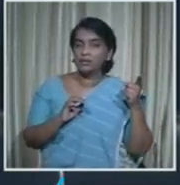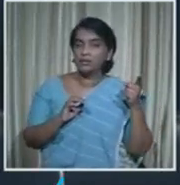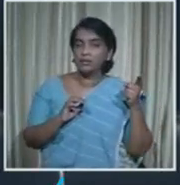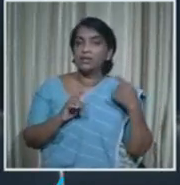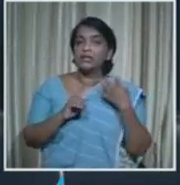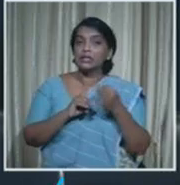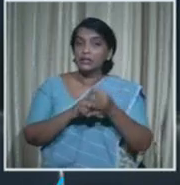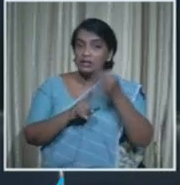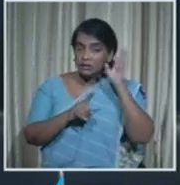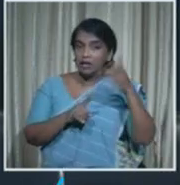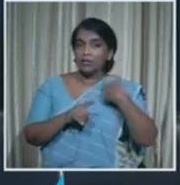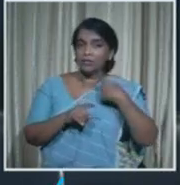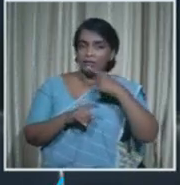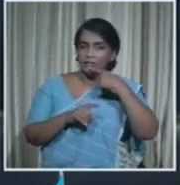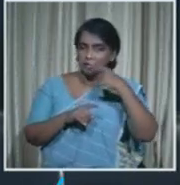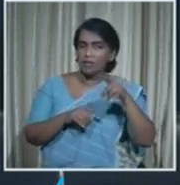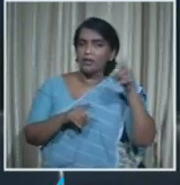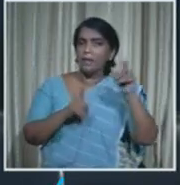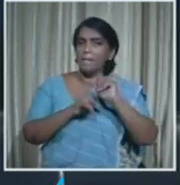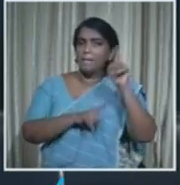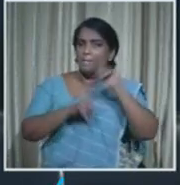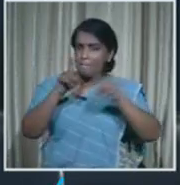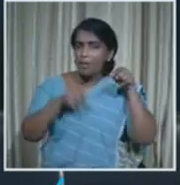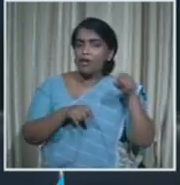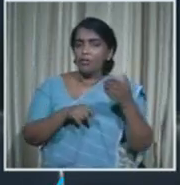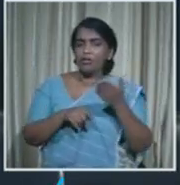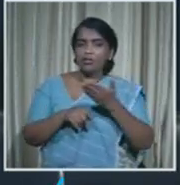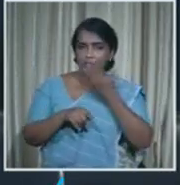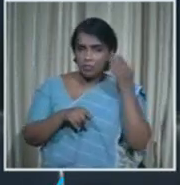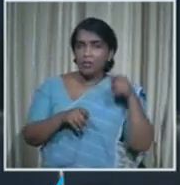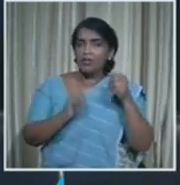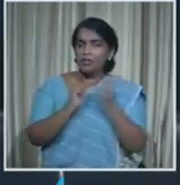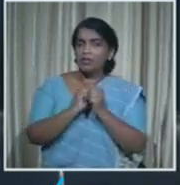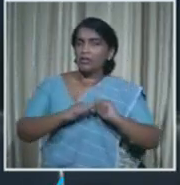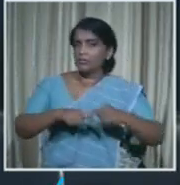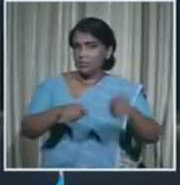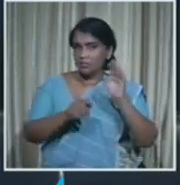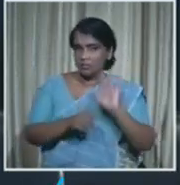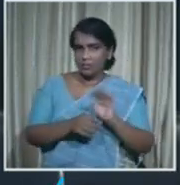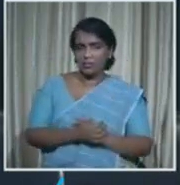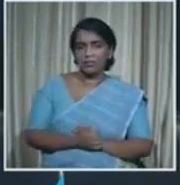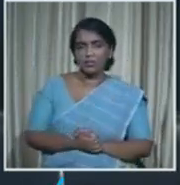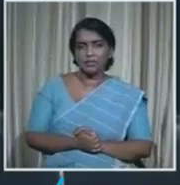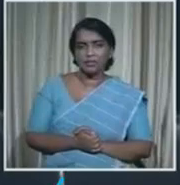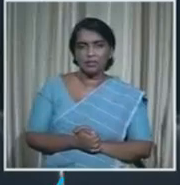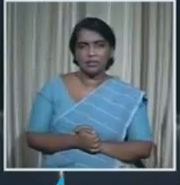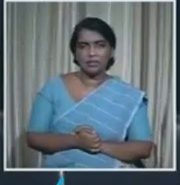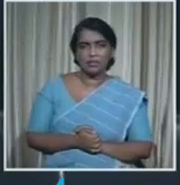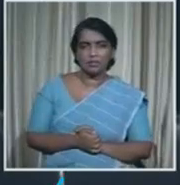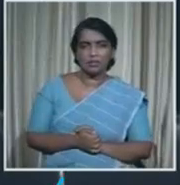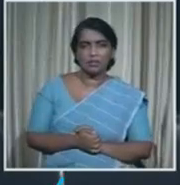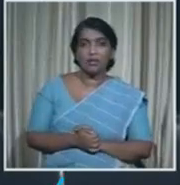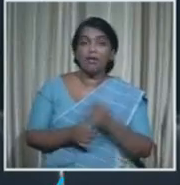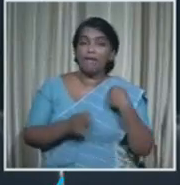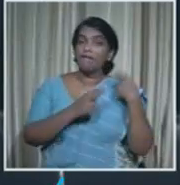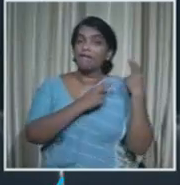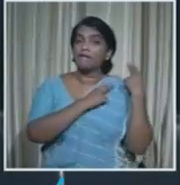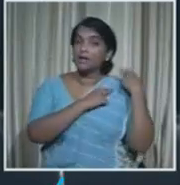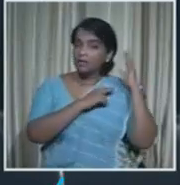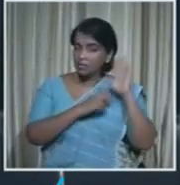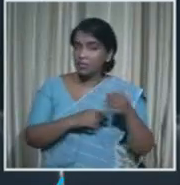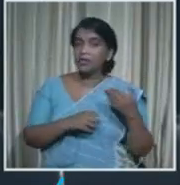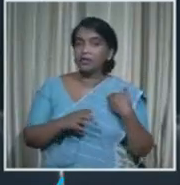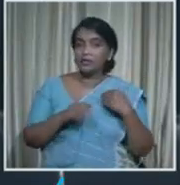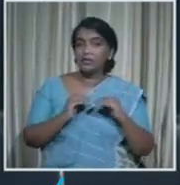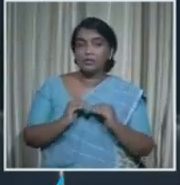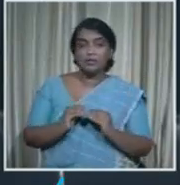ජනාධිපතිතුමා දැනුම් දුන්නා ඉතින් පාර්ලිමේන්තුවට පුළුවන් මේ වැඩ කටයුතු ගෙනියන්න අනික අපේ යුතුකමක් තියෙනවා මේ